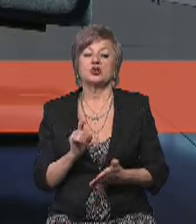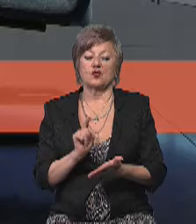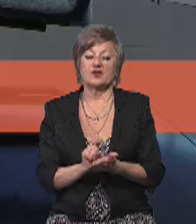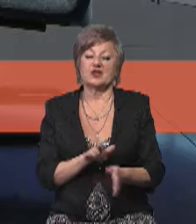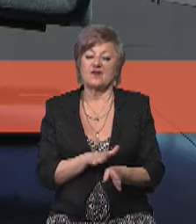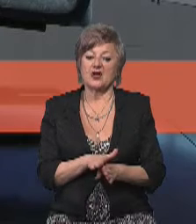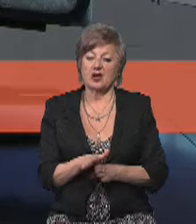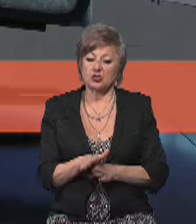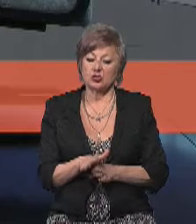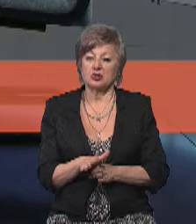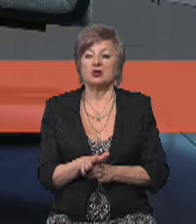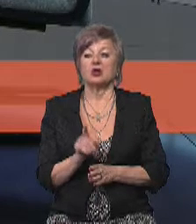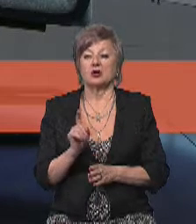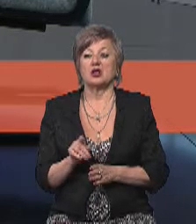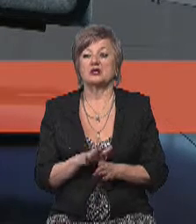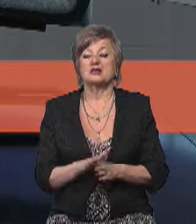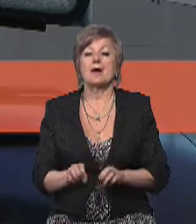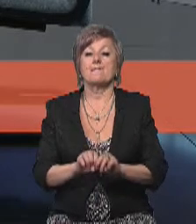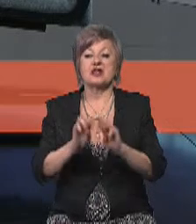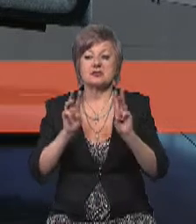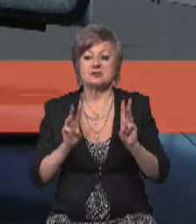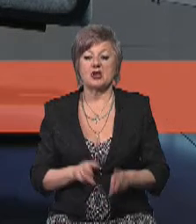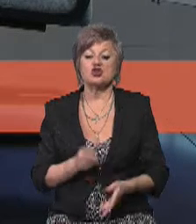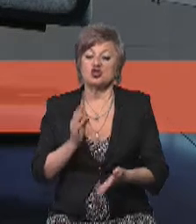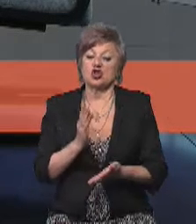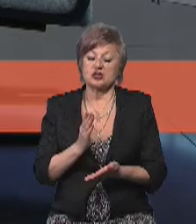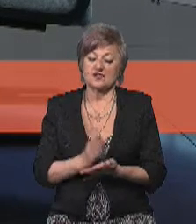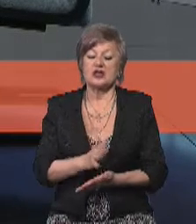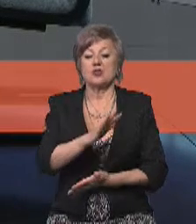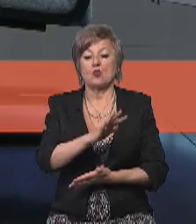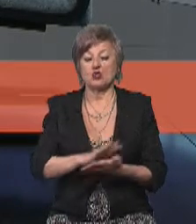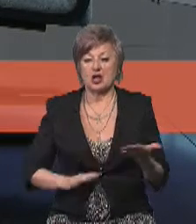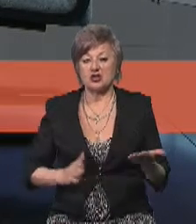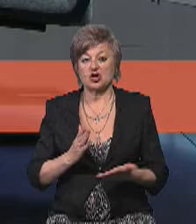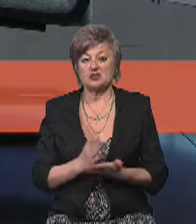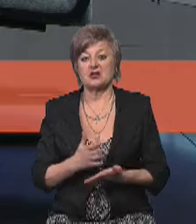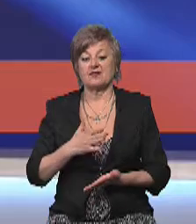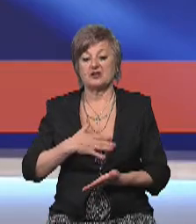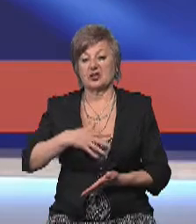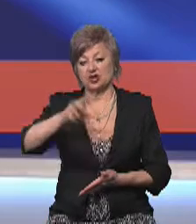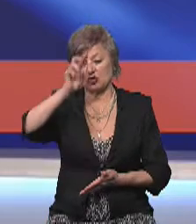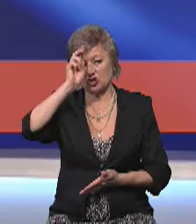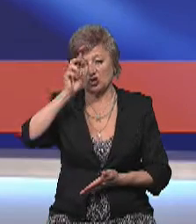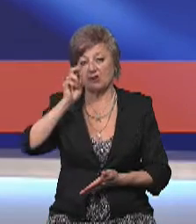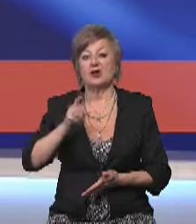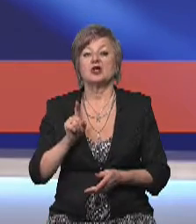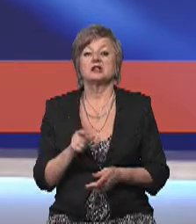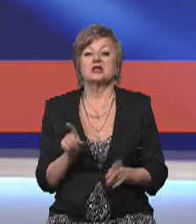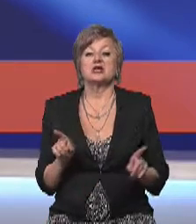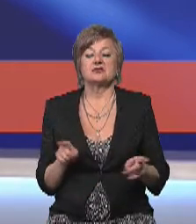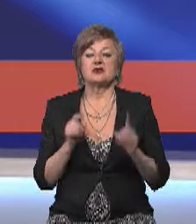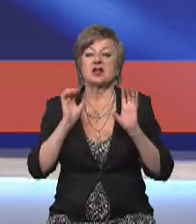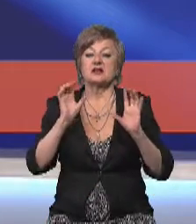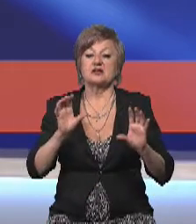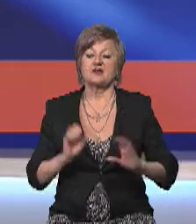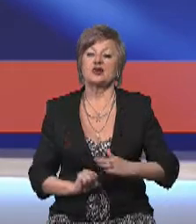виконала. Вона забезпечила існування, подальше існування нашої держави. Вона створила